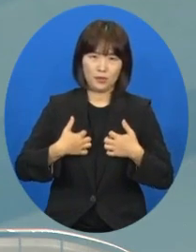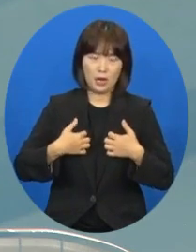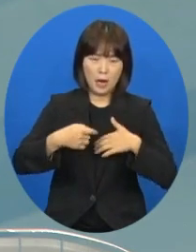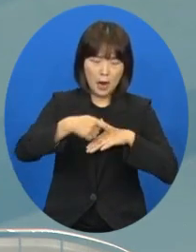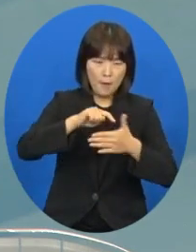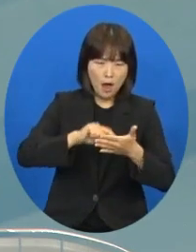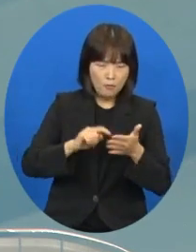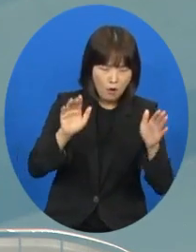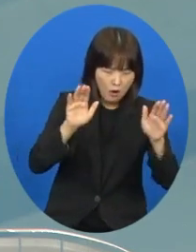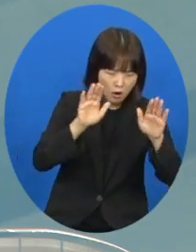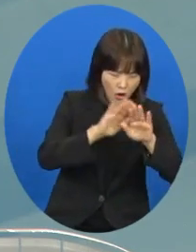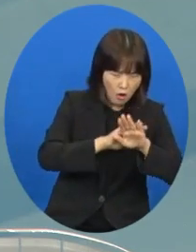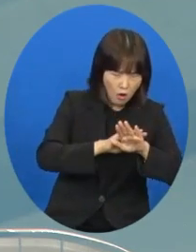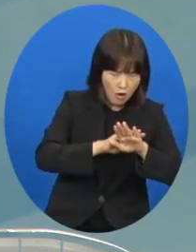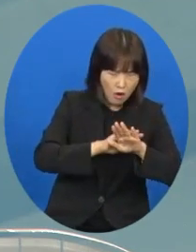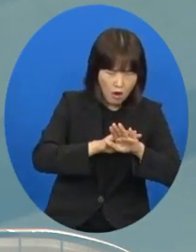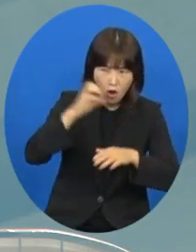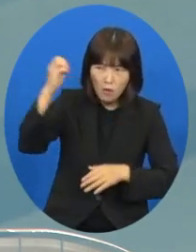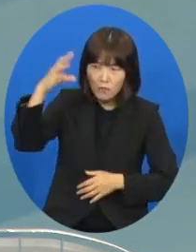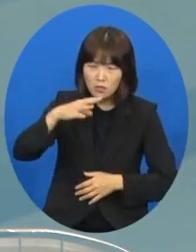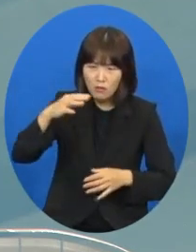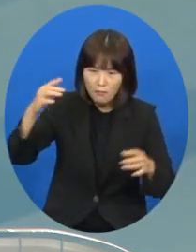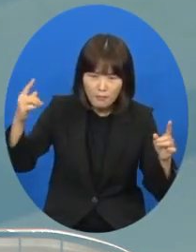어두움에서 빛으로 확 바뀌는 느낌이었어요.